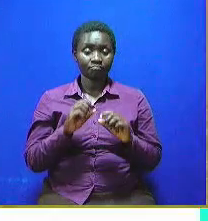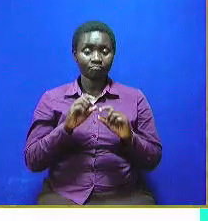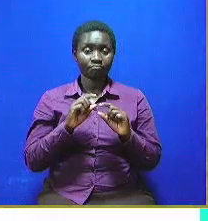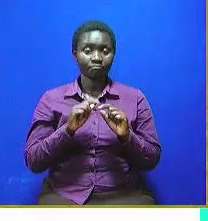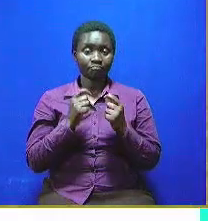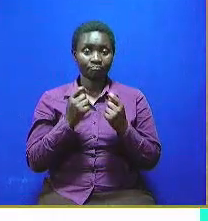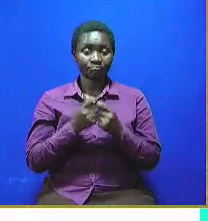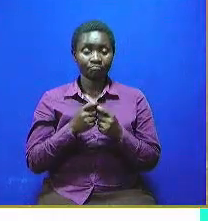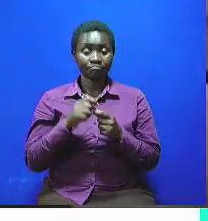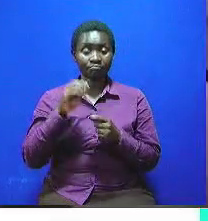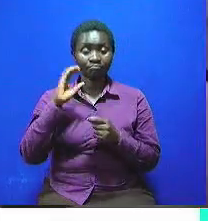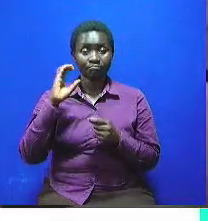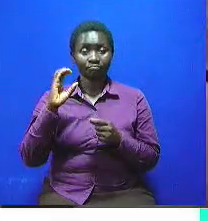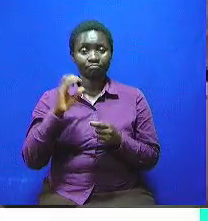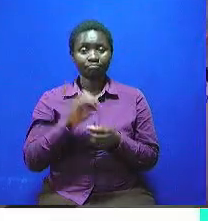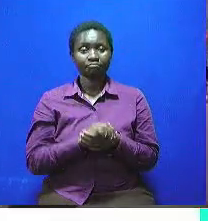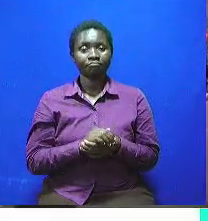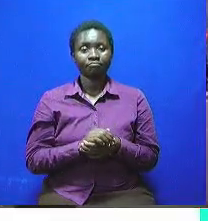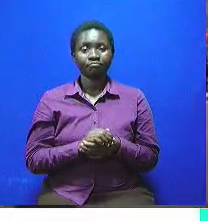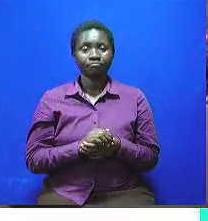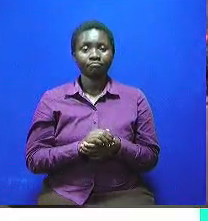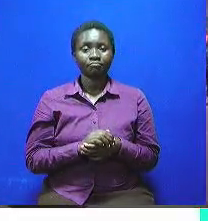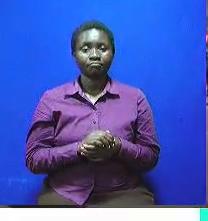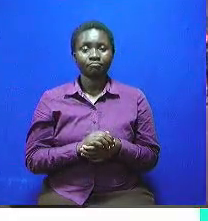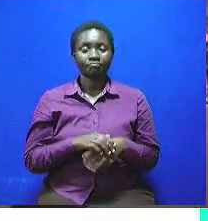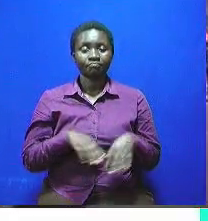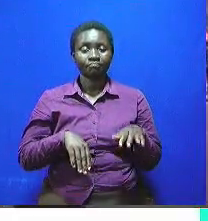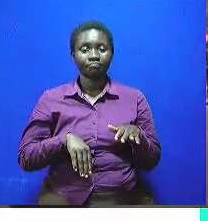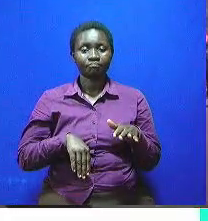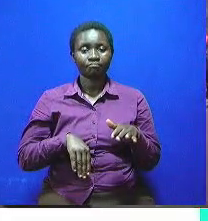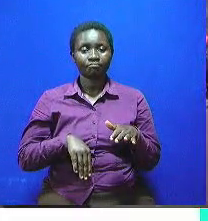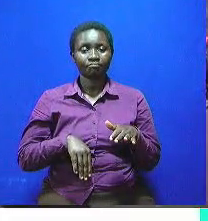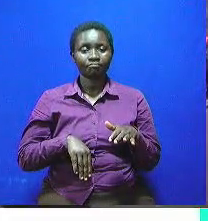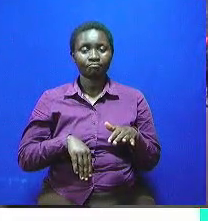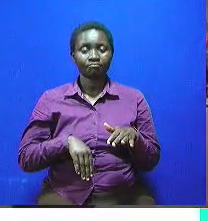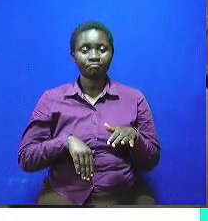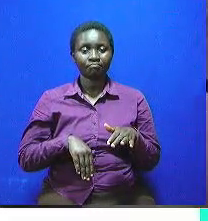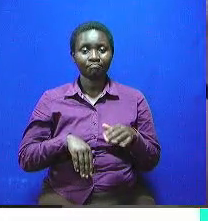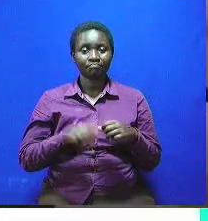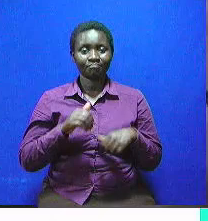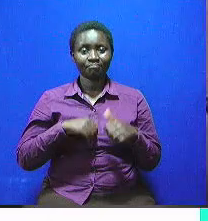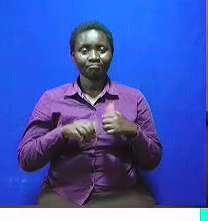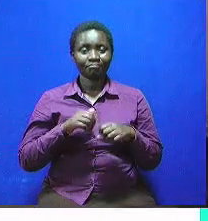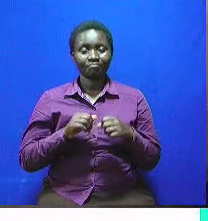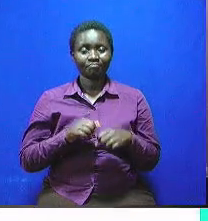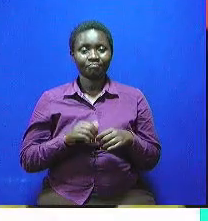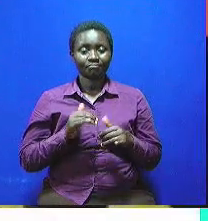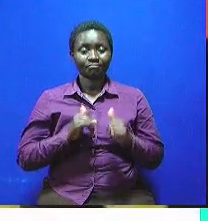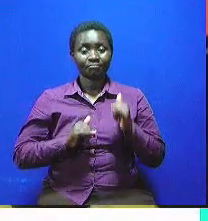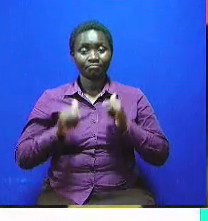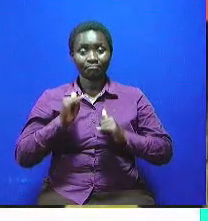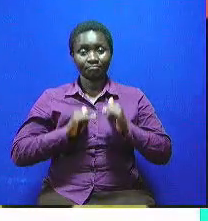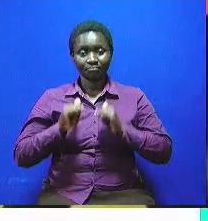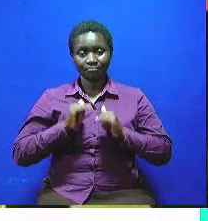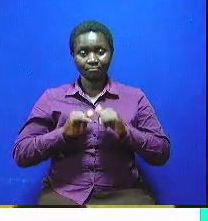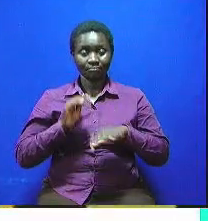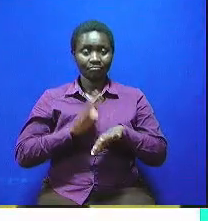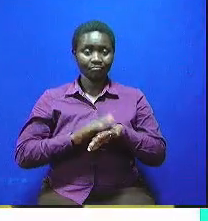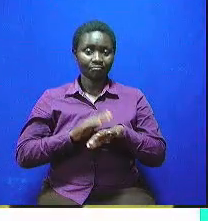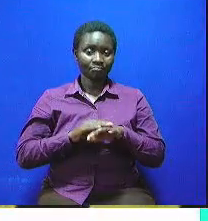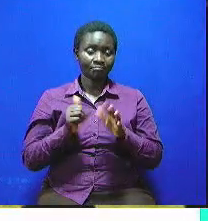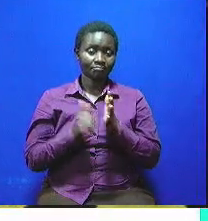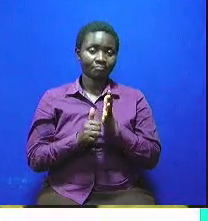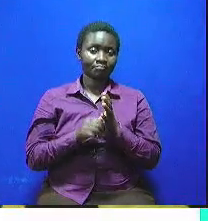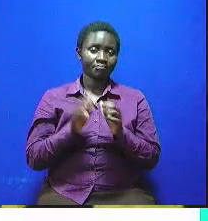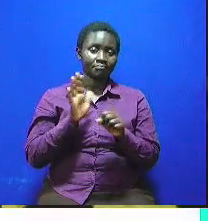na Nyabigena boys. Tumeweza kucheza vizuri, vijana wamecheza vizuri licha ya kwamba wana changamoto kadhaa.